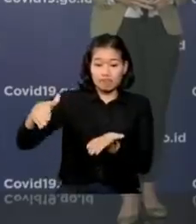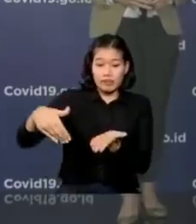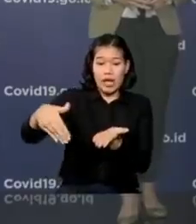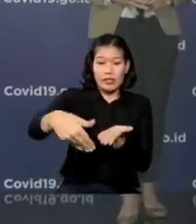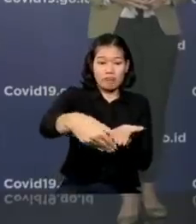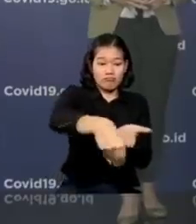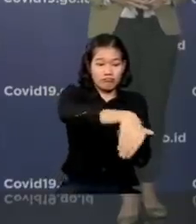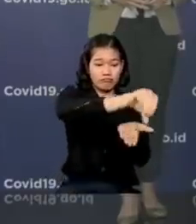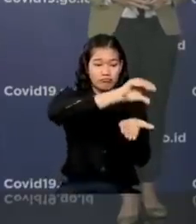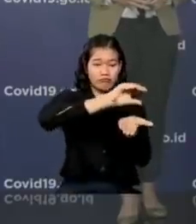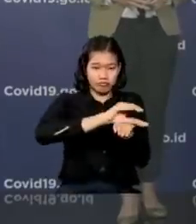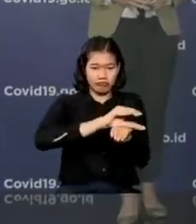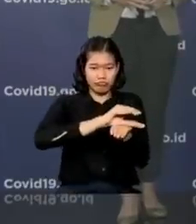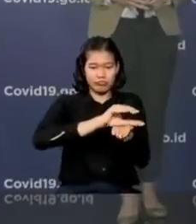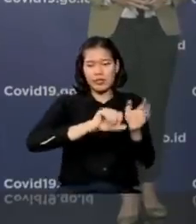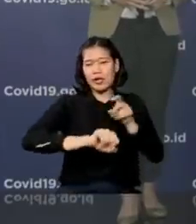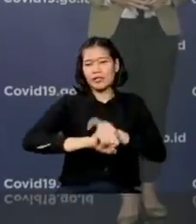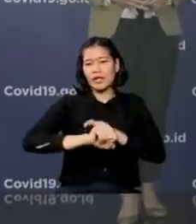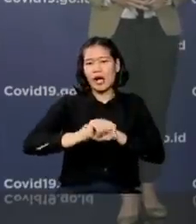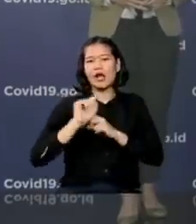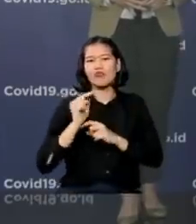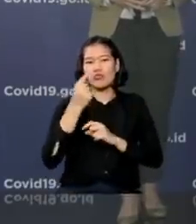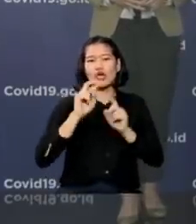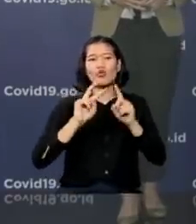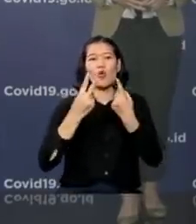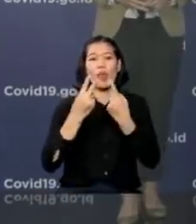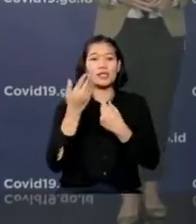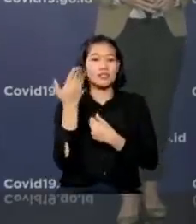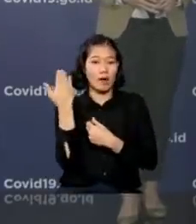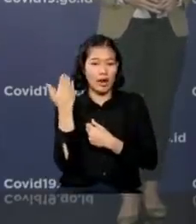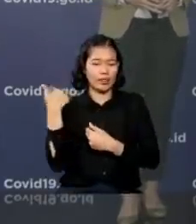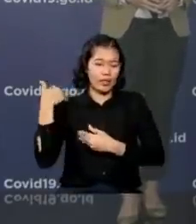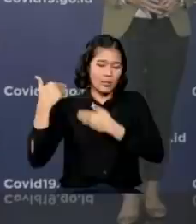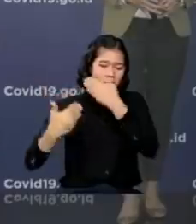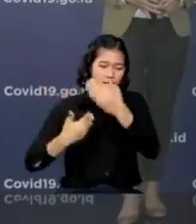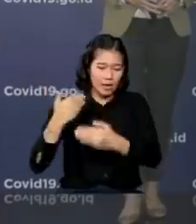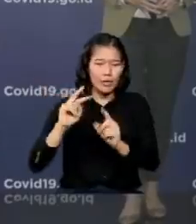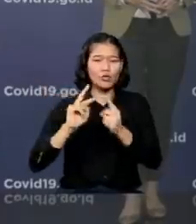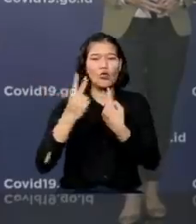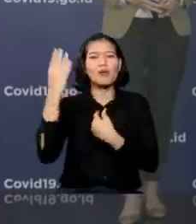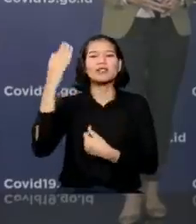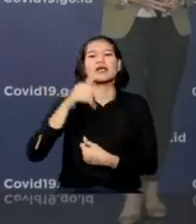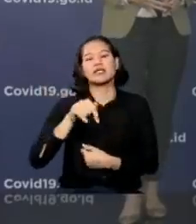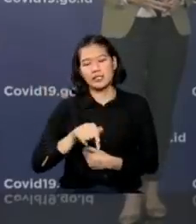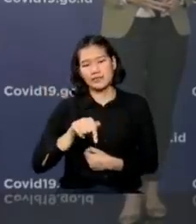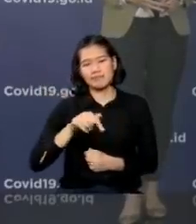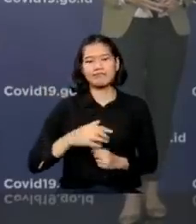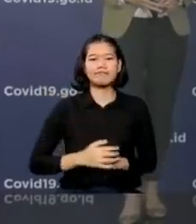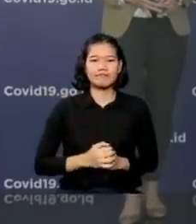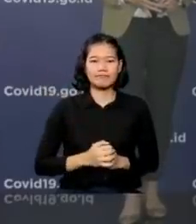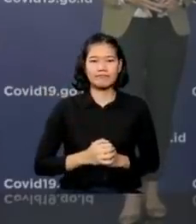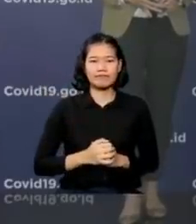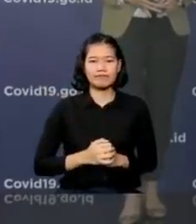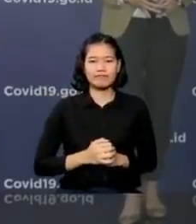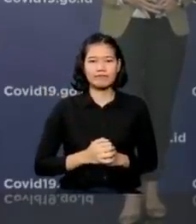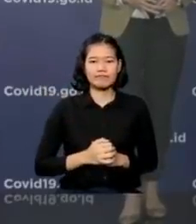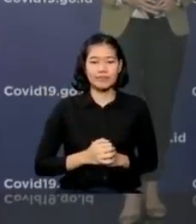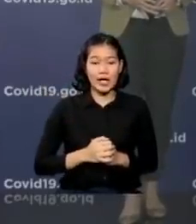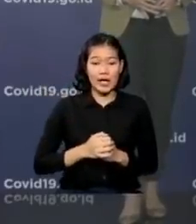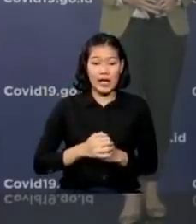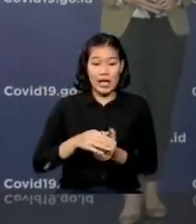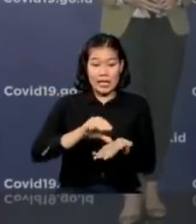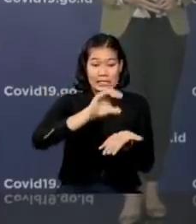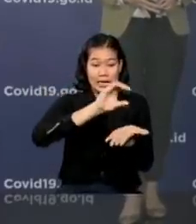ini sejak 12.00 kemarin sampai dengan 12.00 hari ini yang kemudian